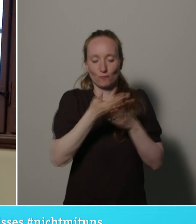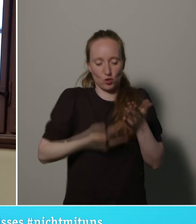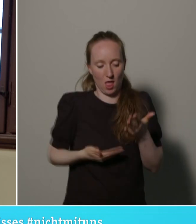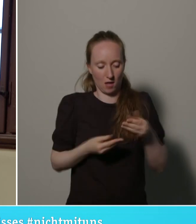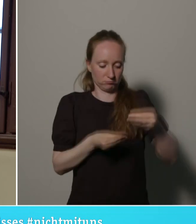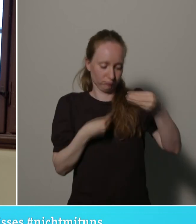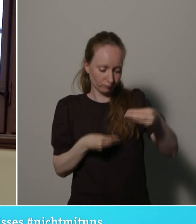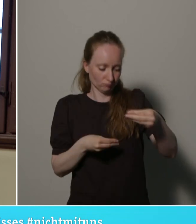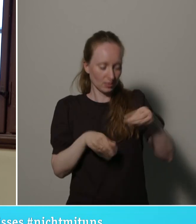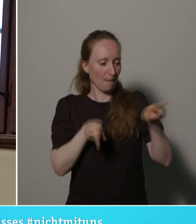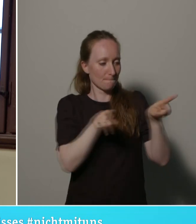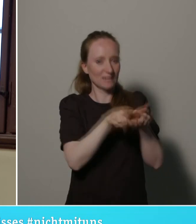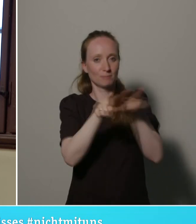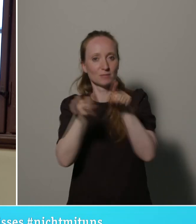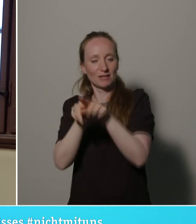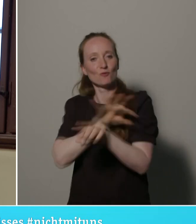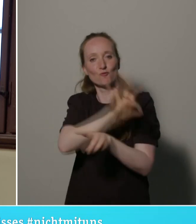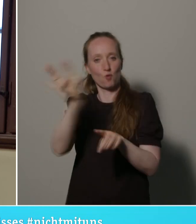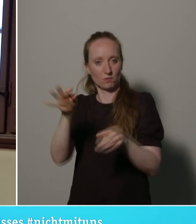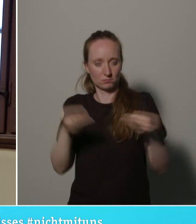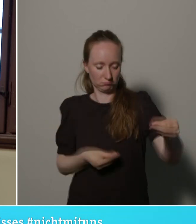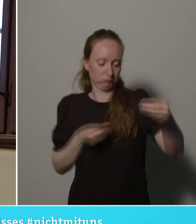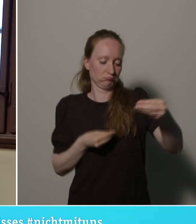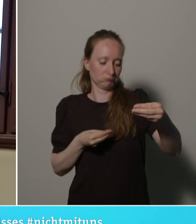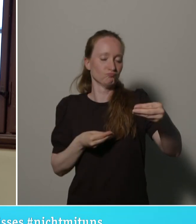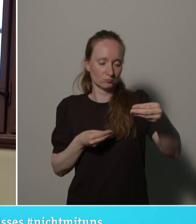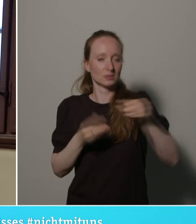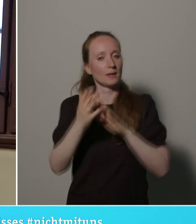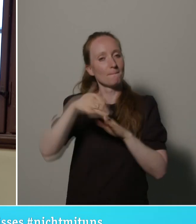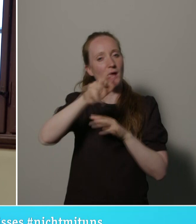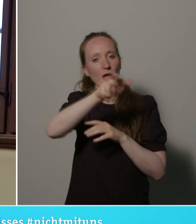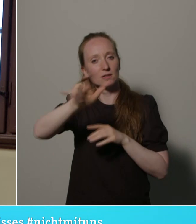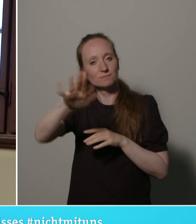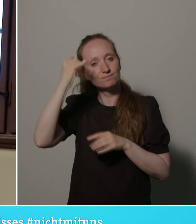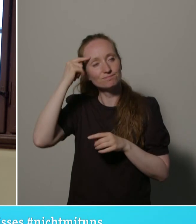vorzulegen, der eben der mehrheitlichen Intention in den